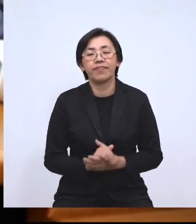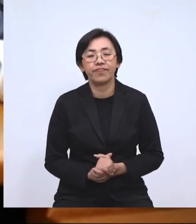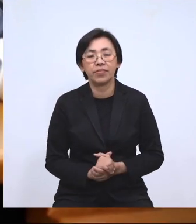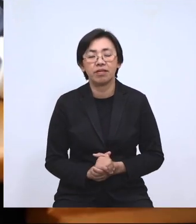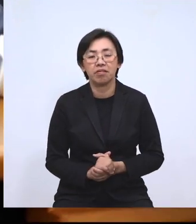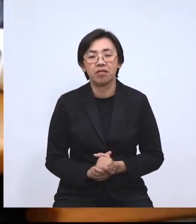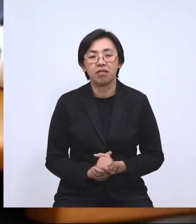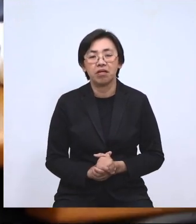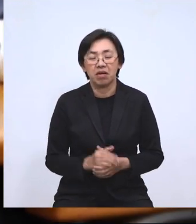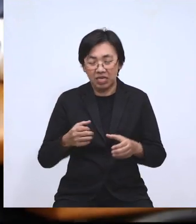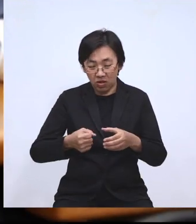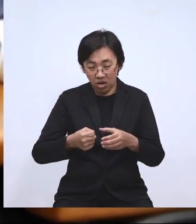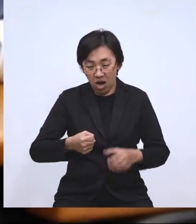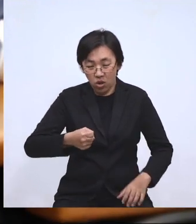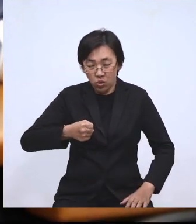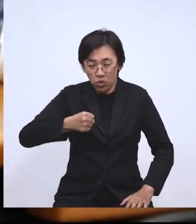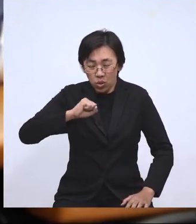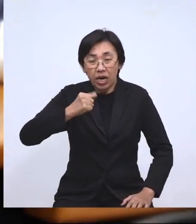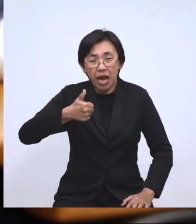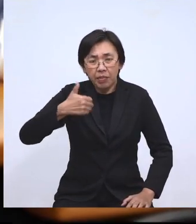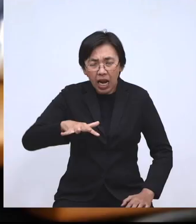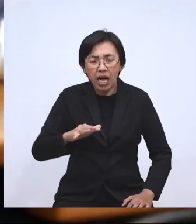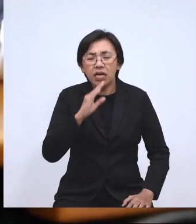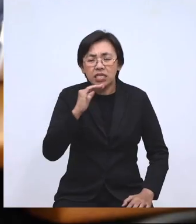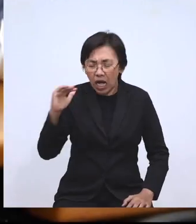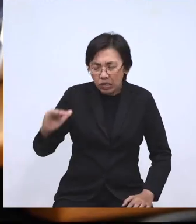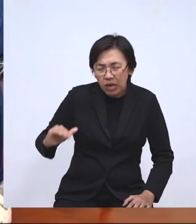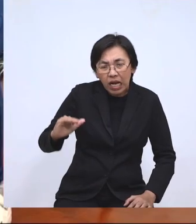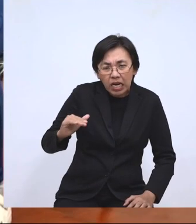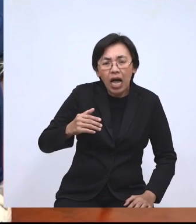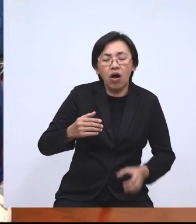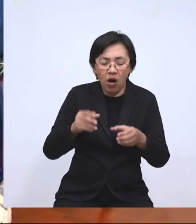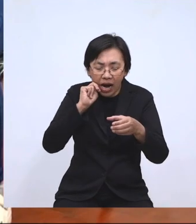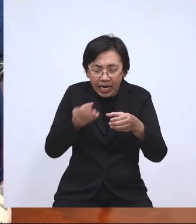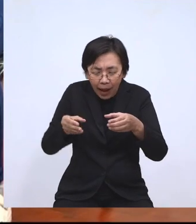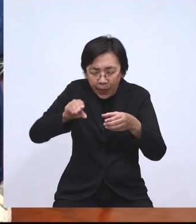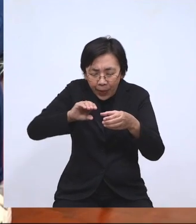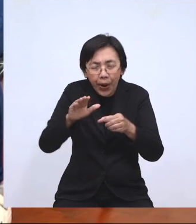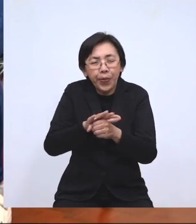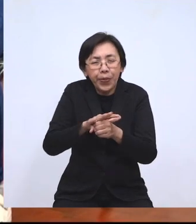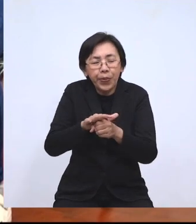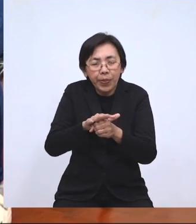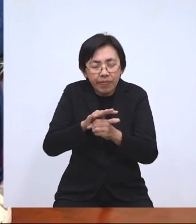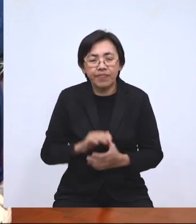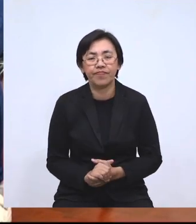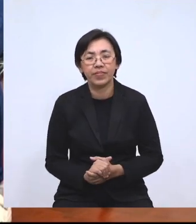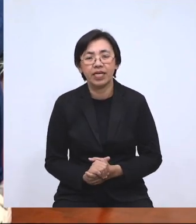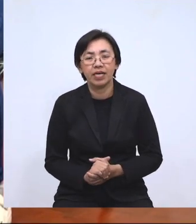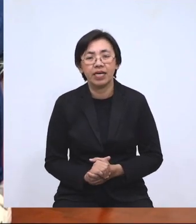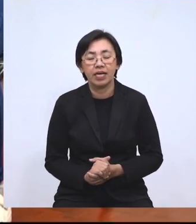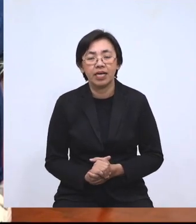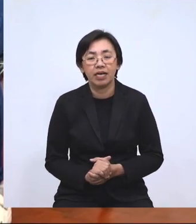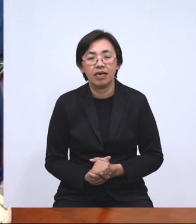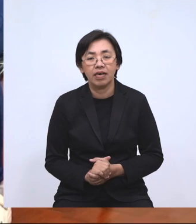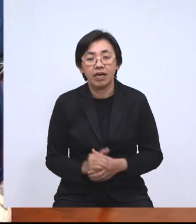กำลังของน้องด้วยนะคะ กำลังของข้อมือน้องในการยกใช่ไหมคะ ในการยกค่ะน้องบางคนตัวเล็กก็ เทน้อยหน่อย ค่ะ แล้วของมอสนี่ครึ่งแก้วได้ไหมค